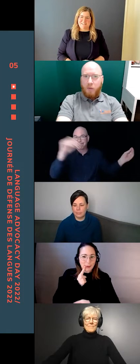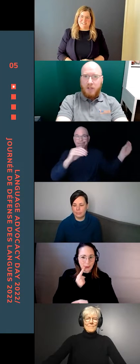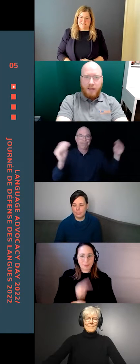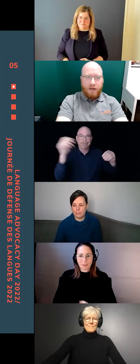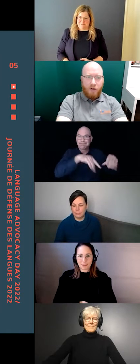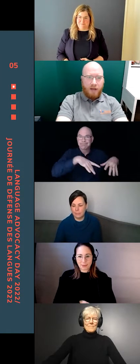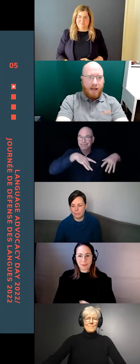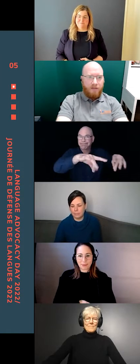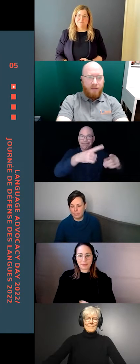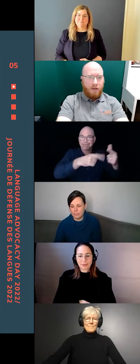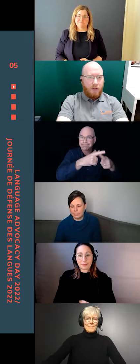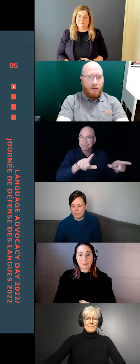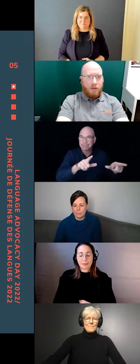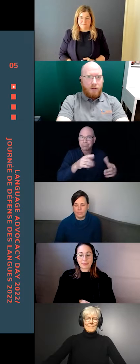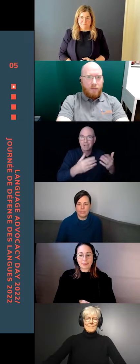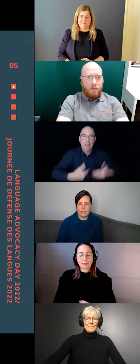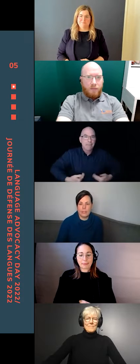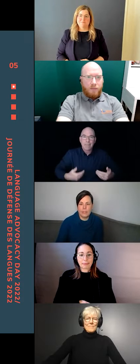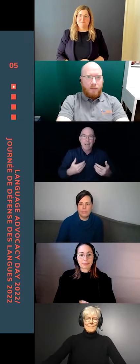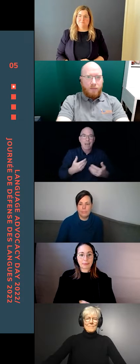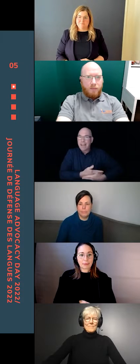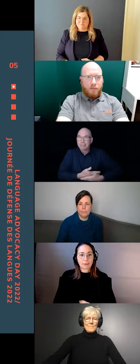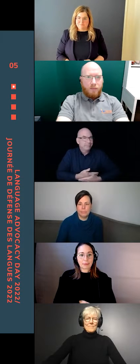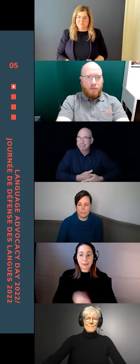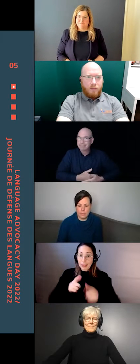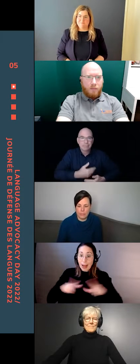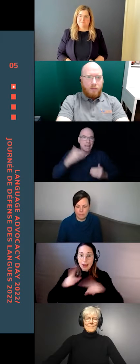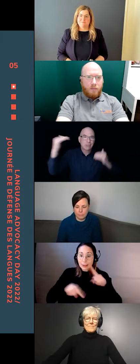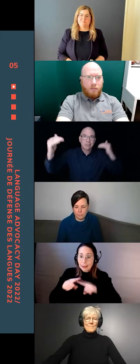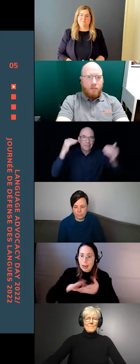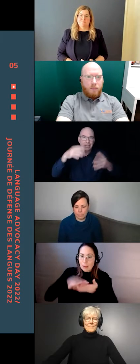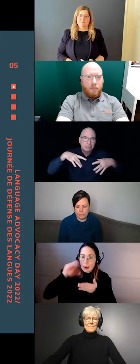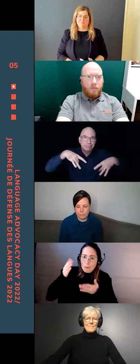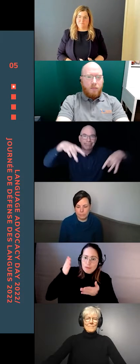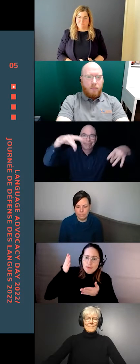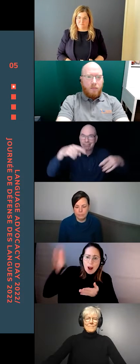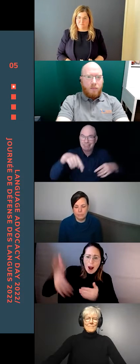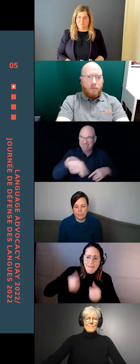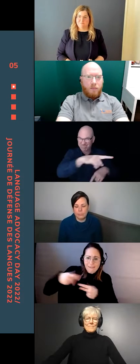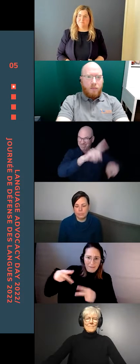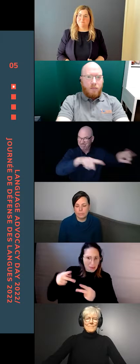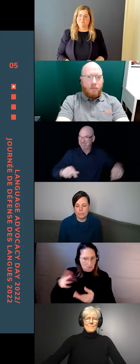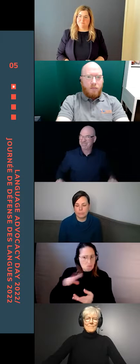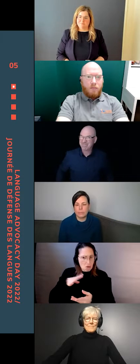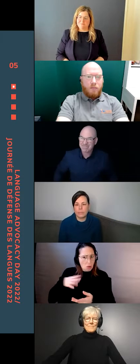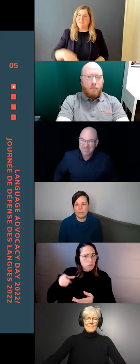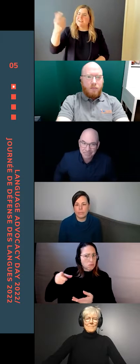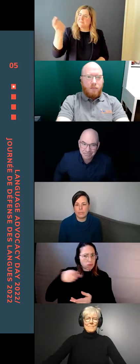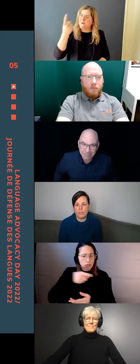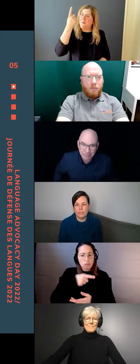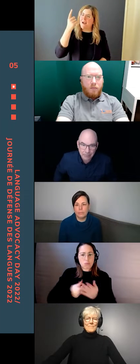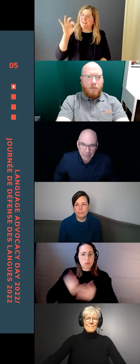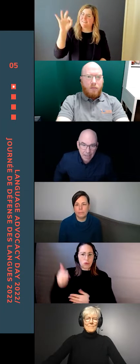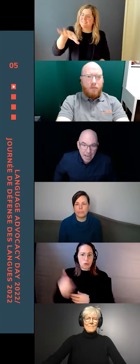notre communauté de sourds. Et il y a de plus en plus de gens qui apprennent la ligne des signes plus tard dans leur